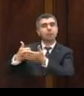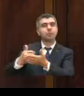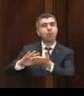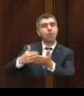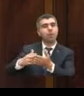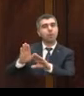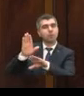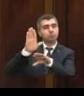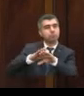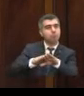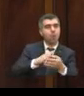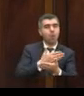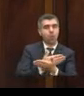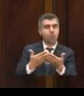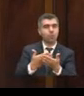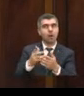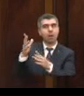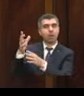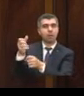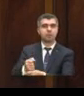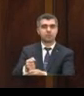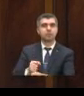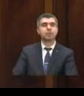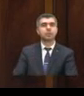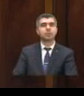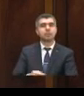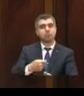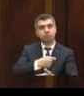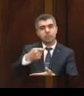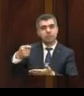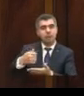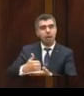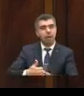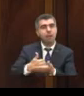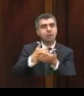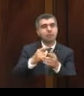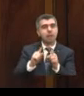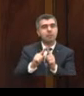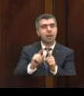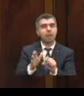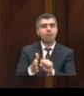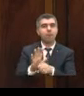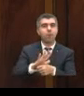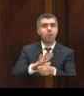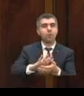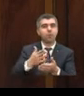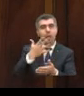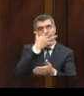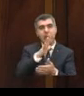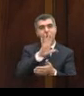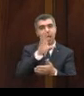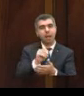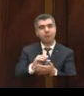أمر بها جلالة الملك محمد السادس نصره الله للمساهمة في تخفيف وطأة تداعيات الجائحة